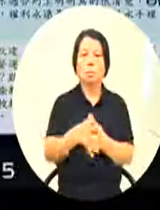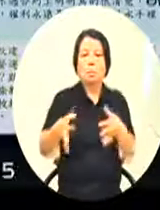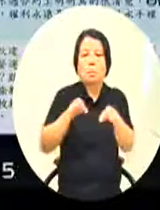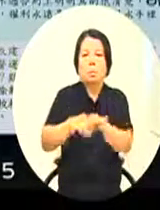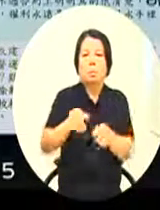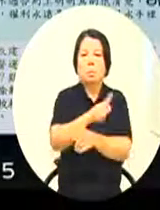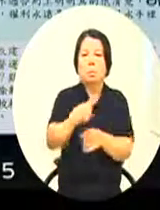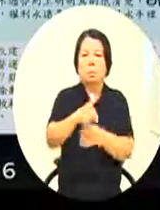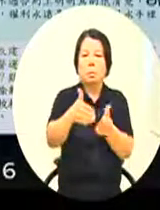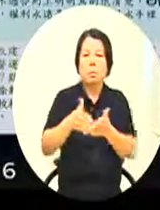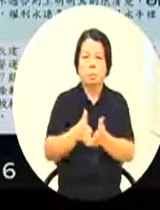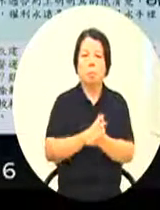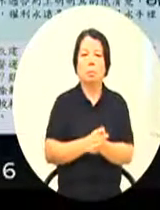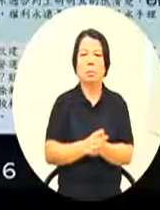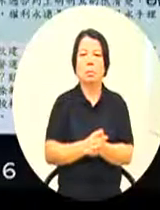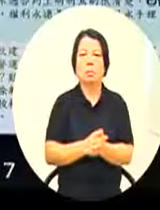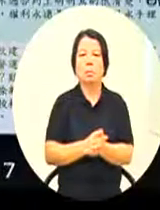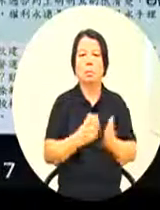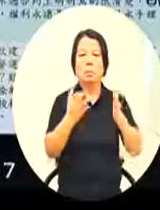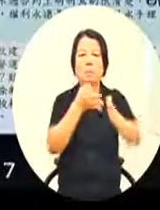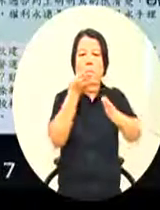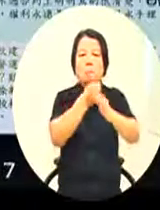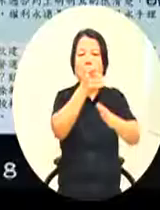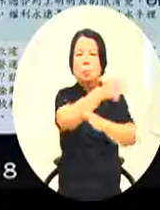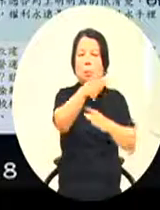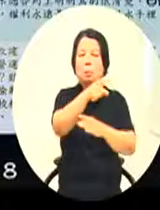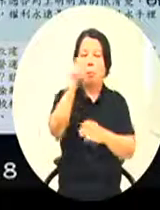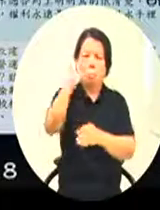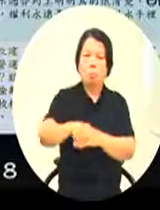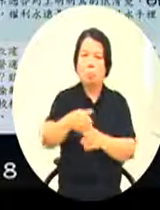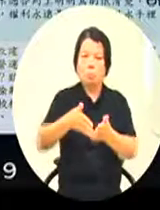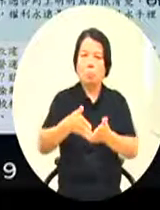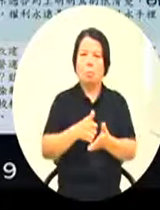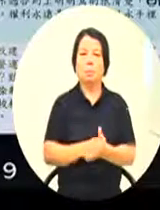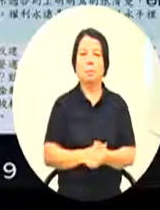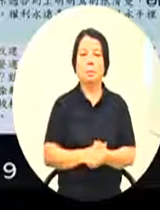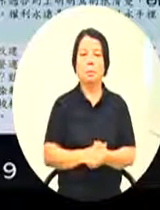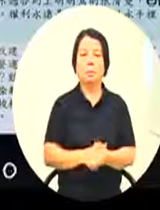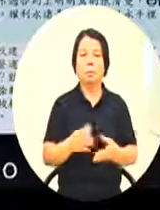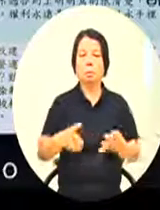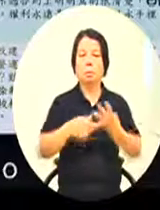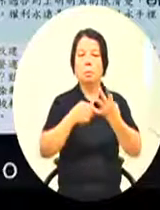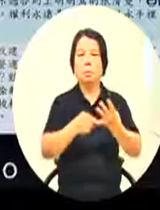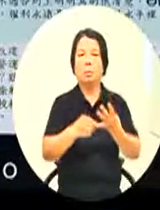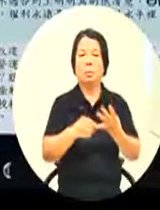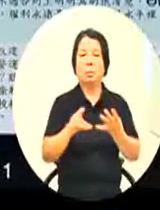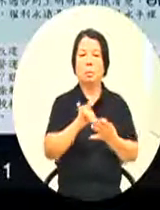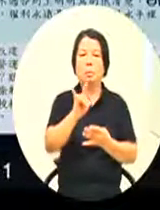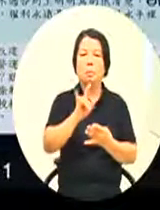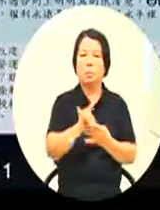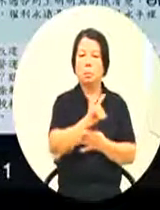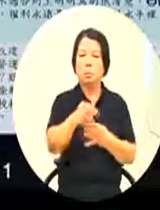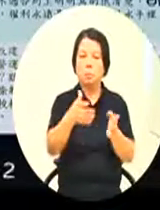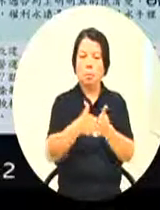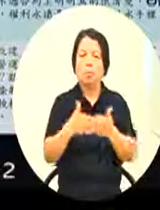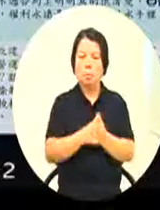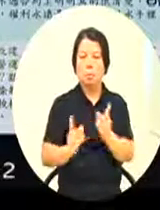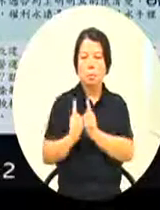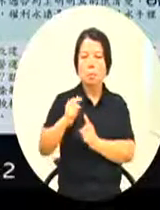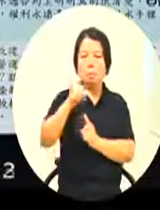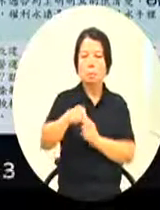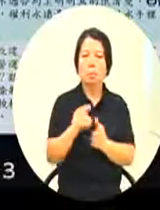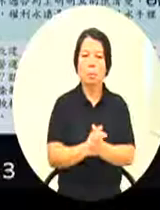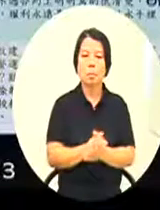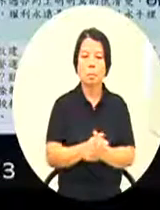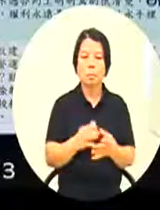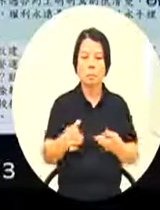西，他还要他同意耶？第四个谎言，如果用比较的角度来看这